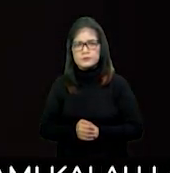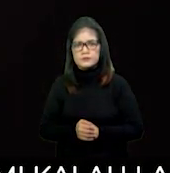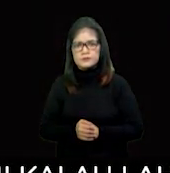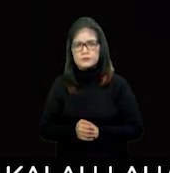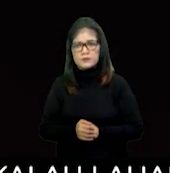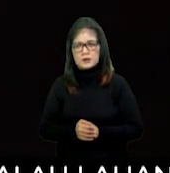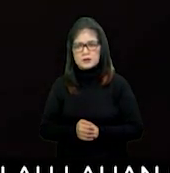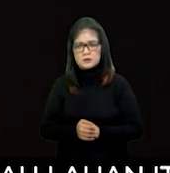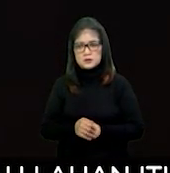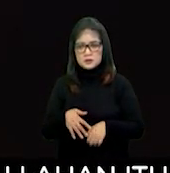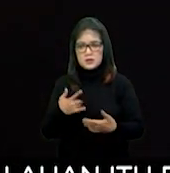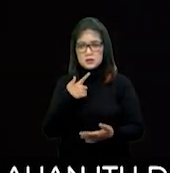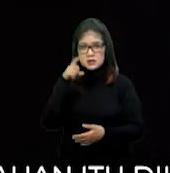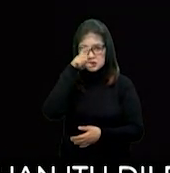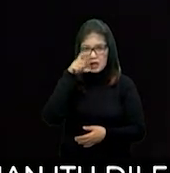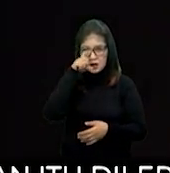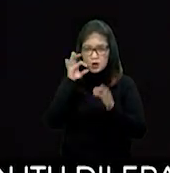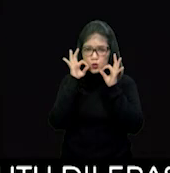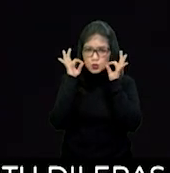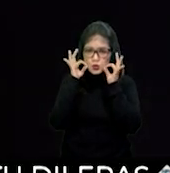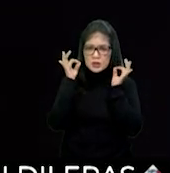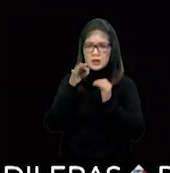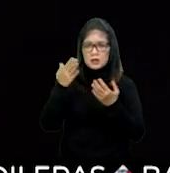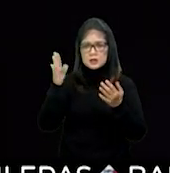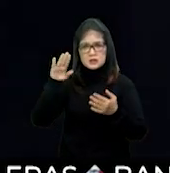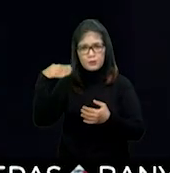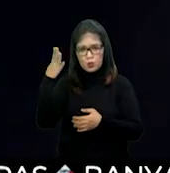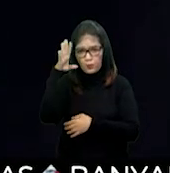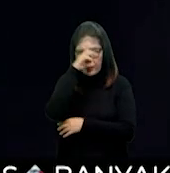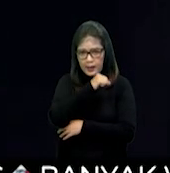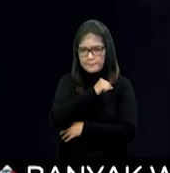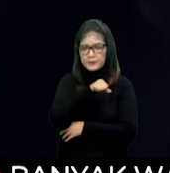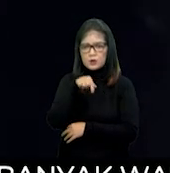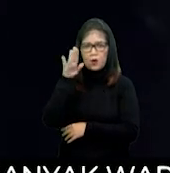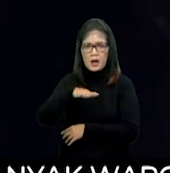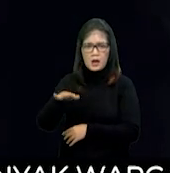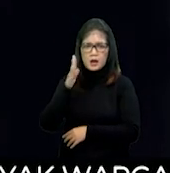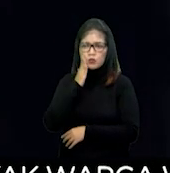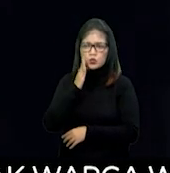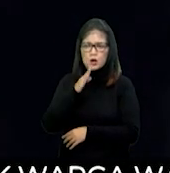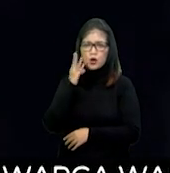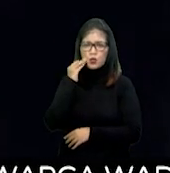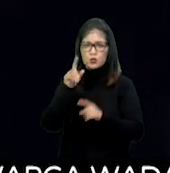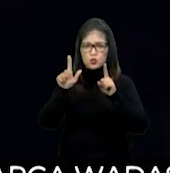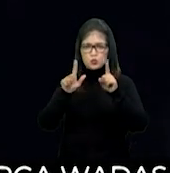Berawal dari mencari seekor kucing yang hilang Sabtu malam lalu, seorang remaja berusia 17 tahun tewas dikeroyok.